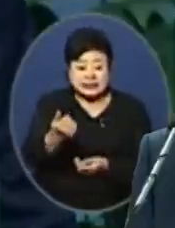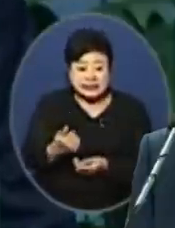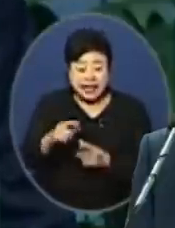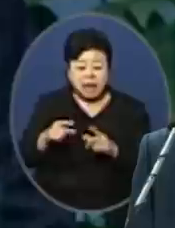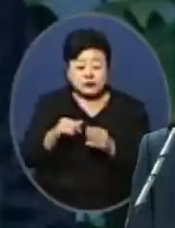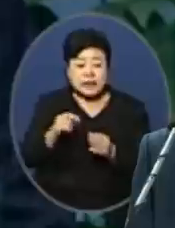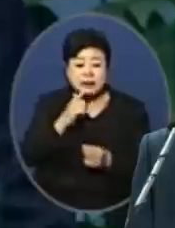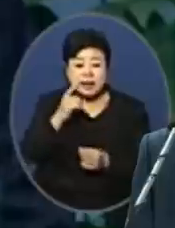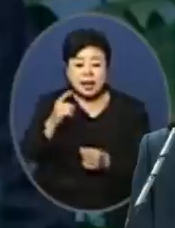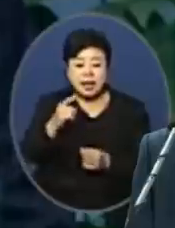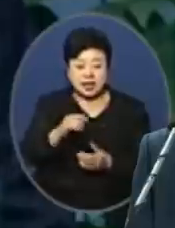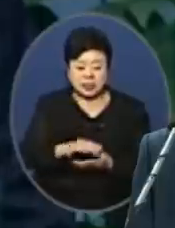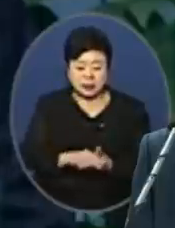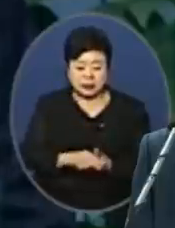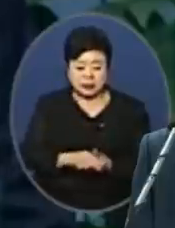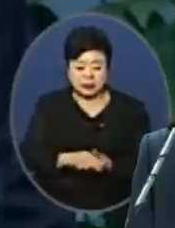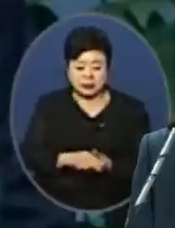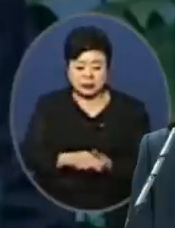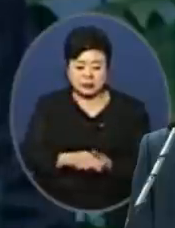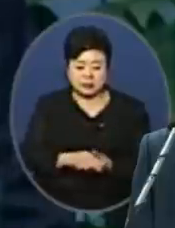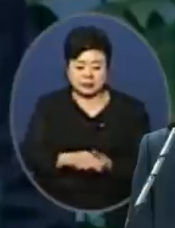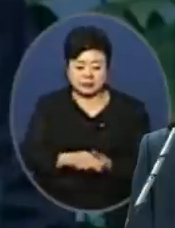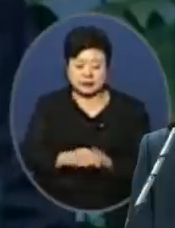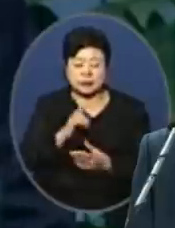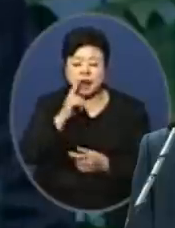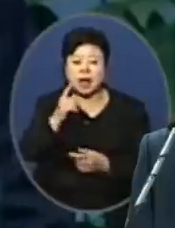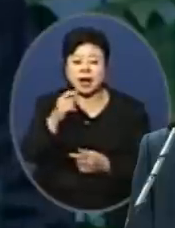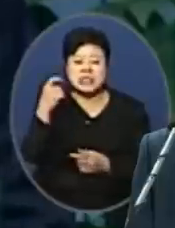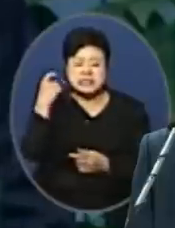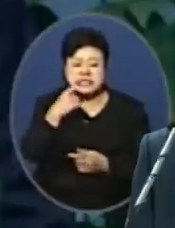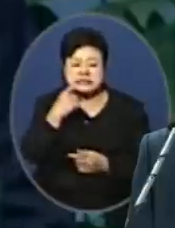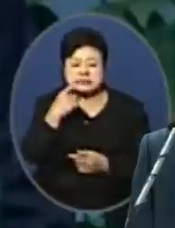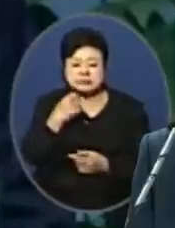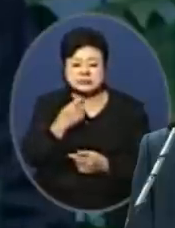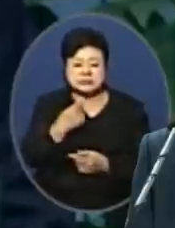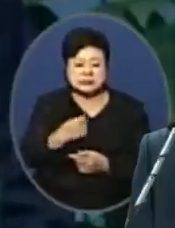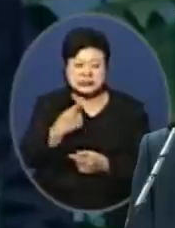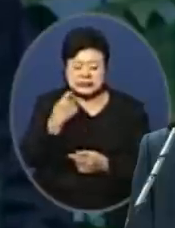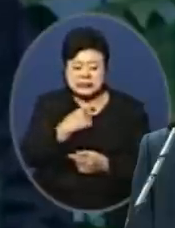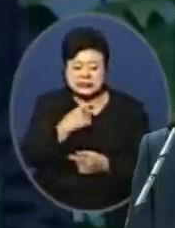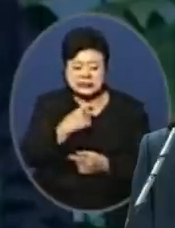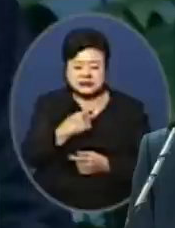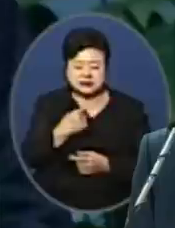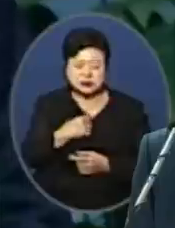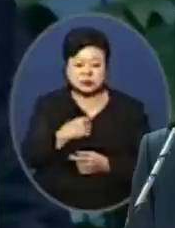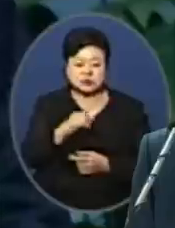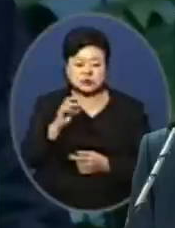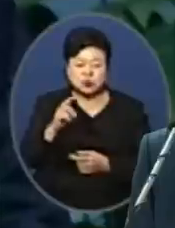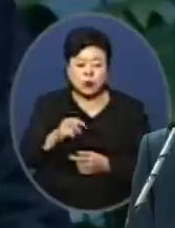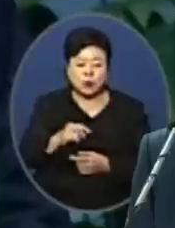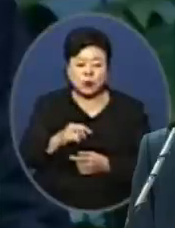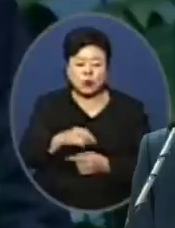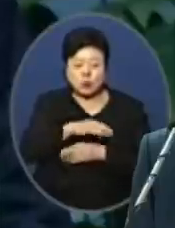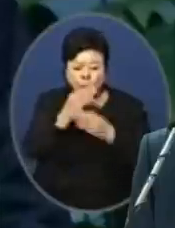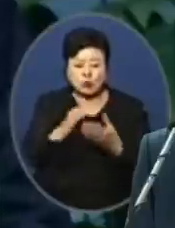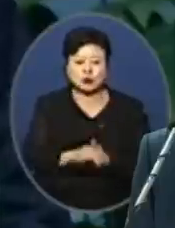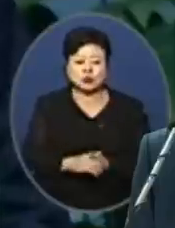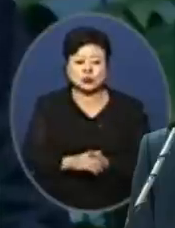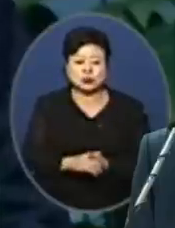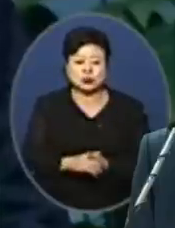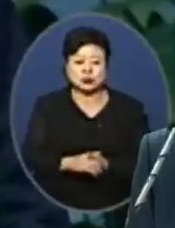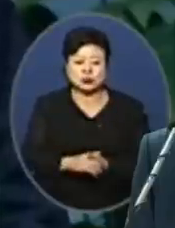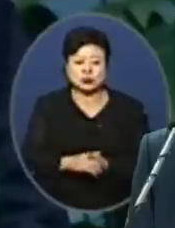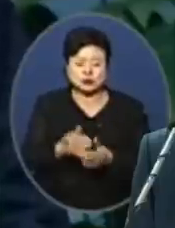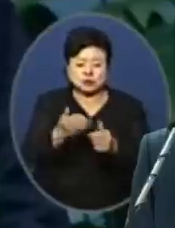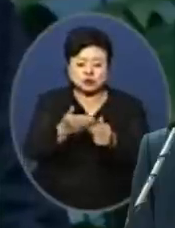애굽 사람에게 금붙이를 구하라. 그러면 금, 은, 동화를 너희들에게